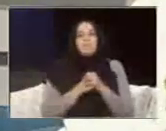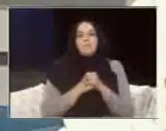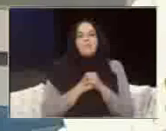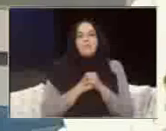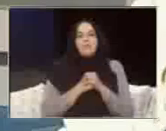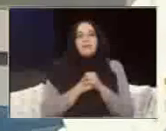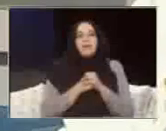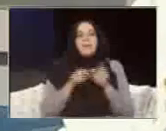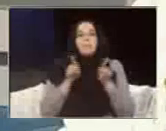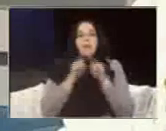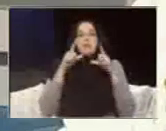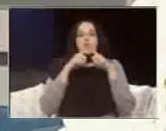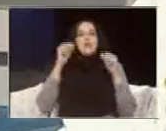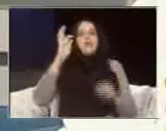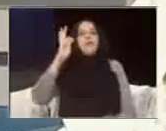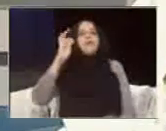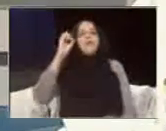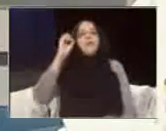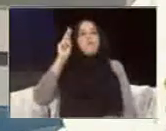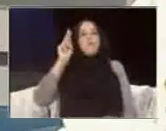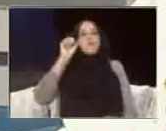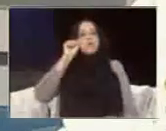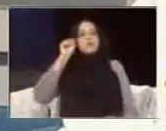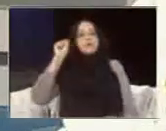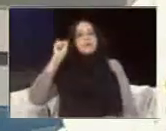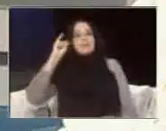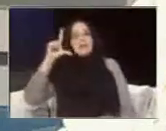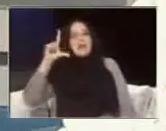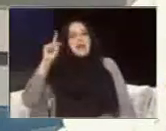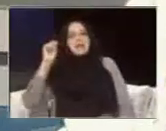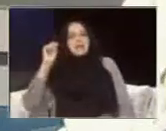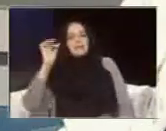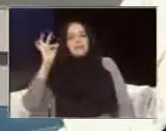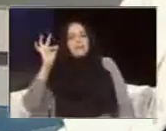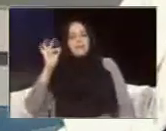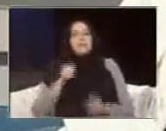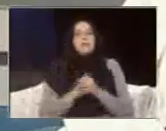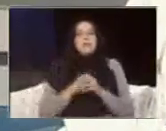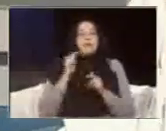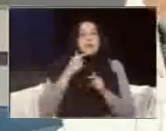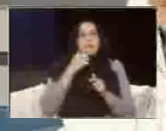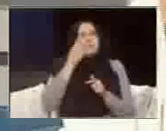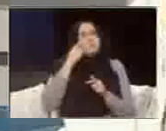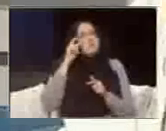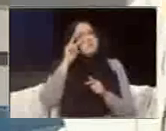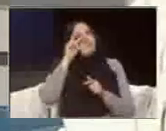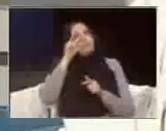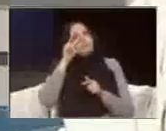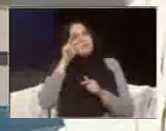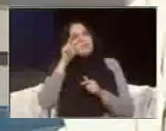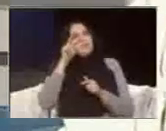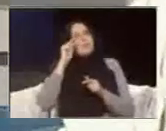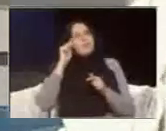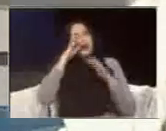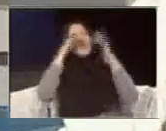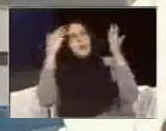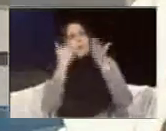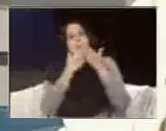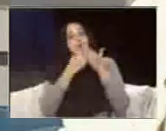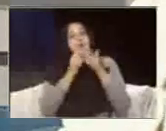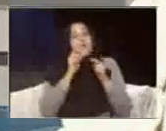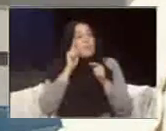سورة فصلت في الآية 53 سنريهم آياتنا في الآفاق، لابد الإنسان يفكر وهو يقرأ ينظر في هذا